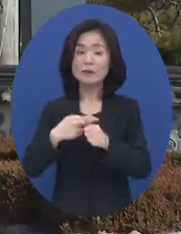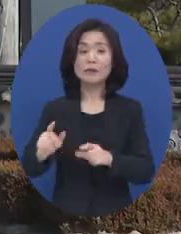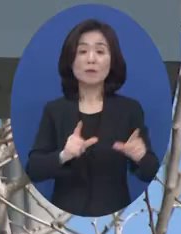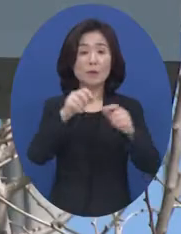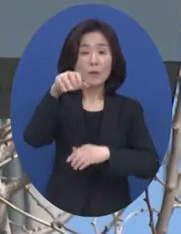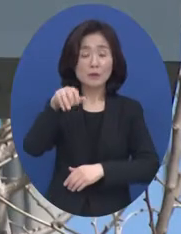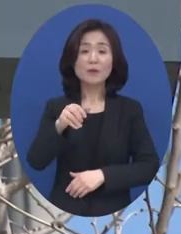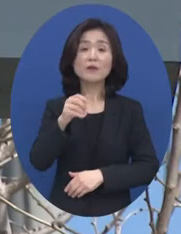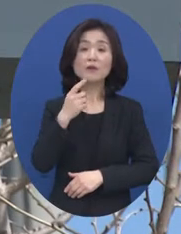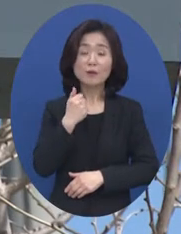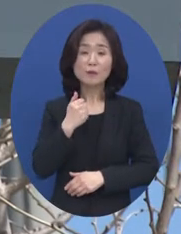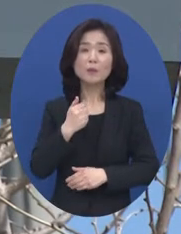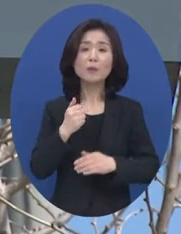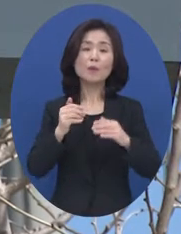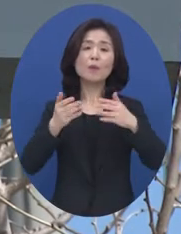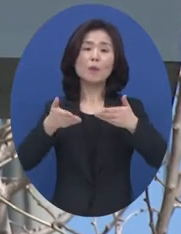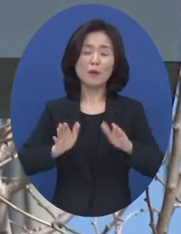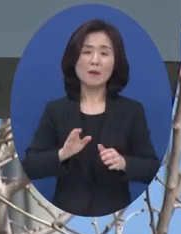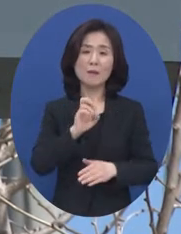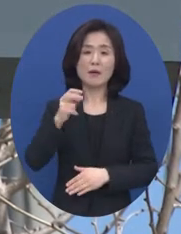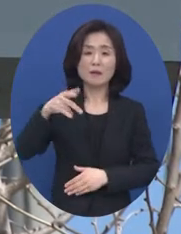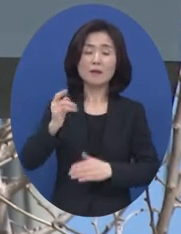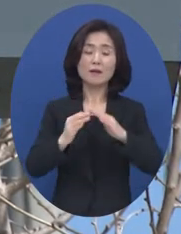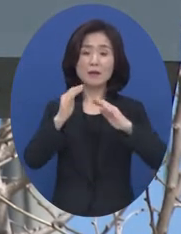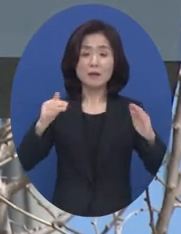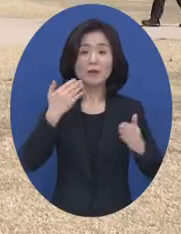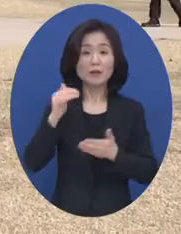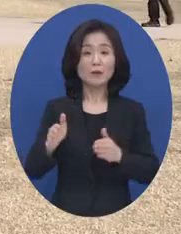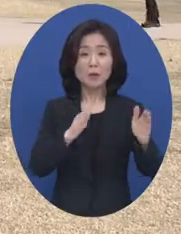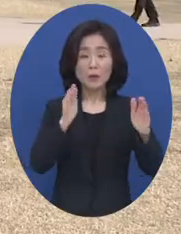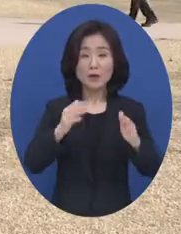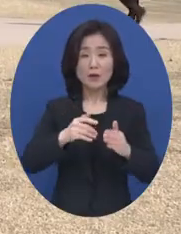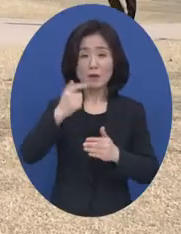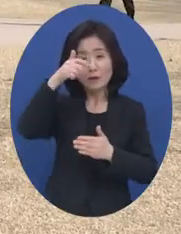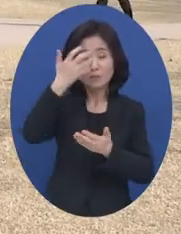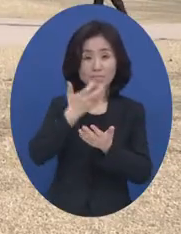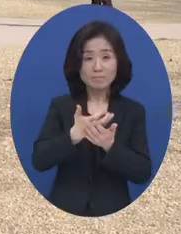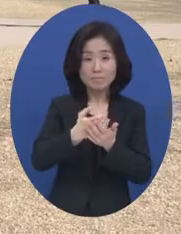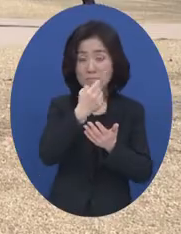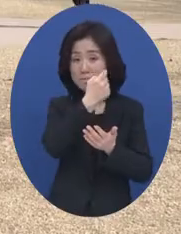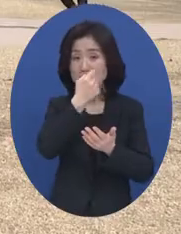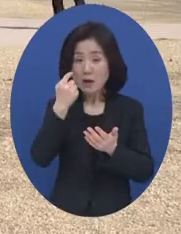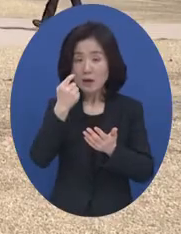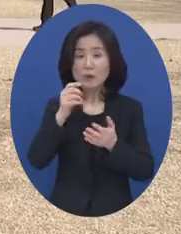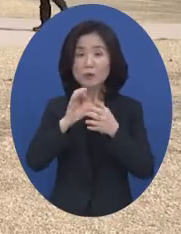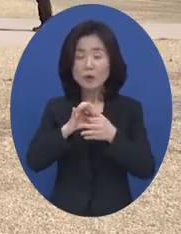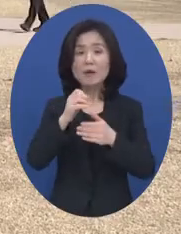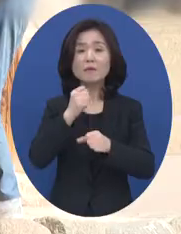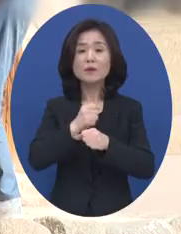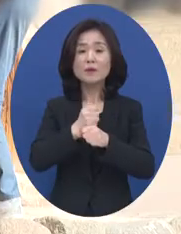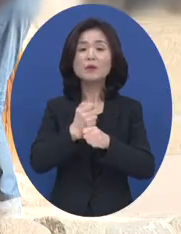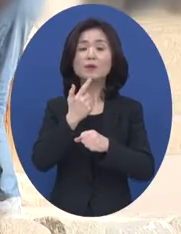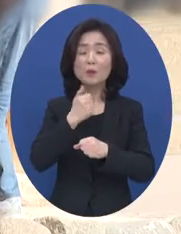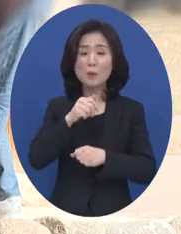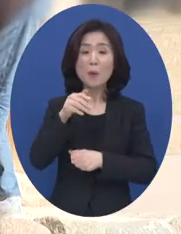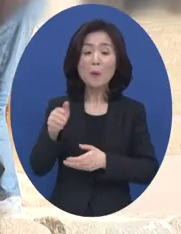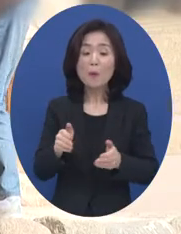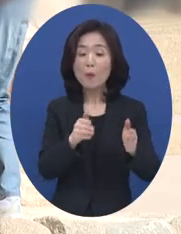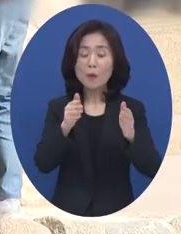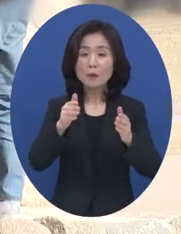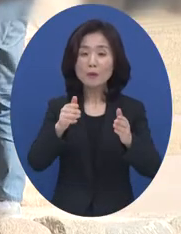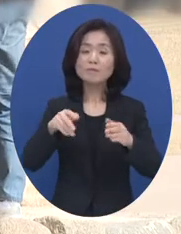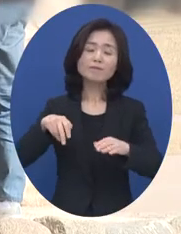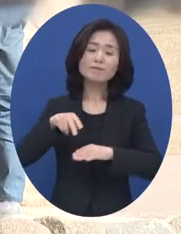삶의 공간이었던 고향 마제마을. 경기도가 고증을 거쳐 복원한 평해길을 걷다가 마주할 수